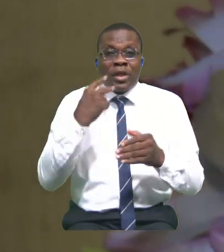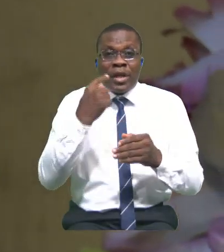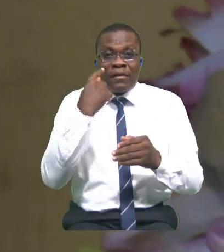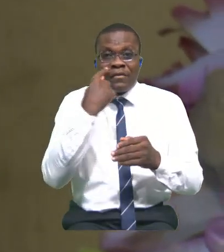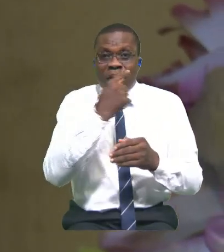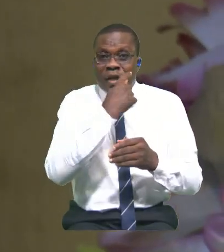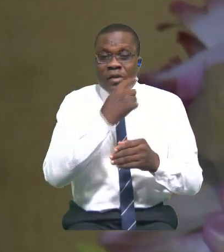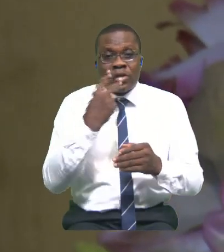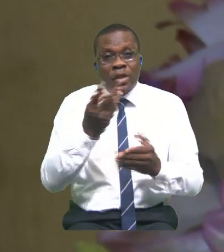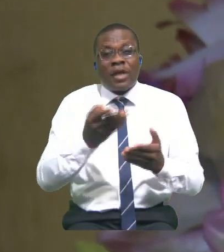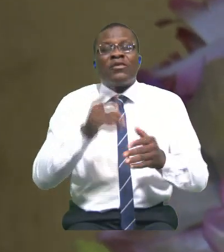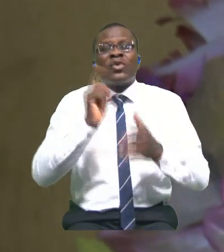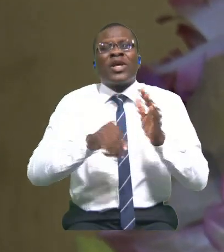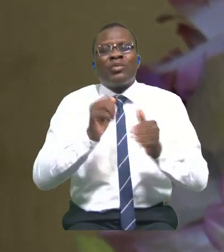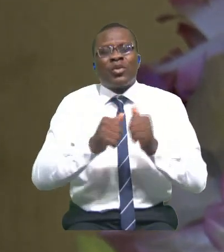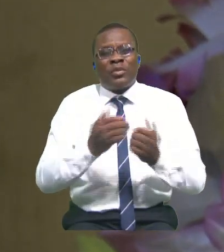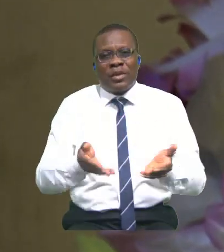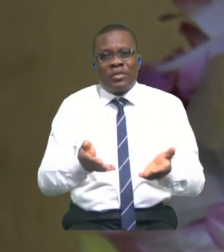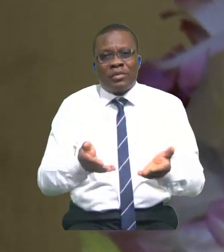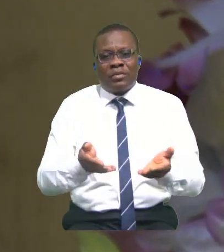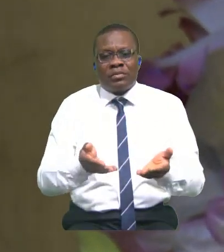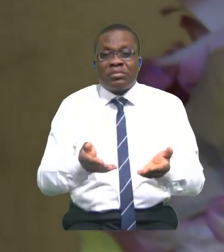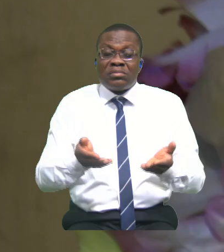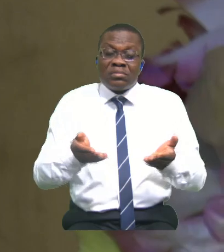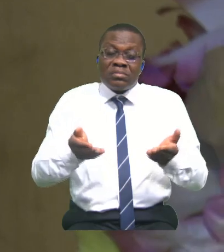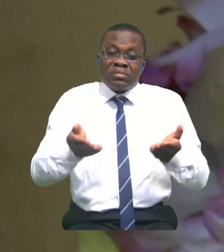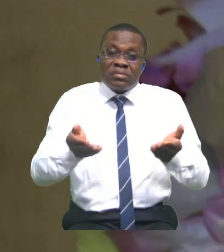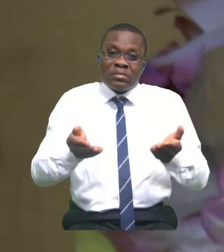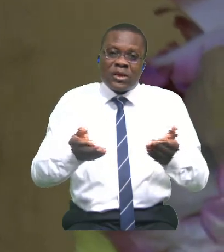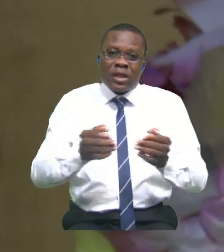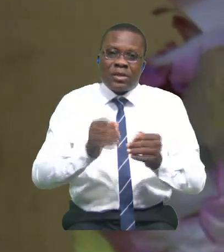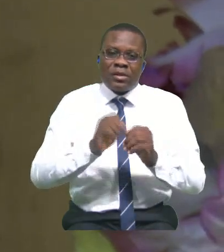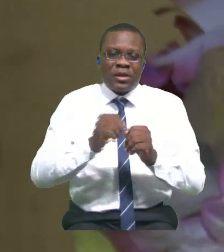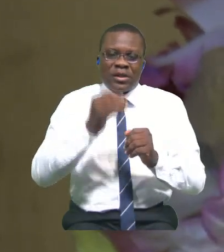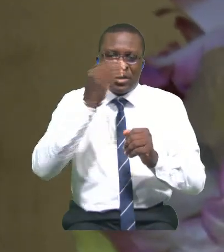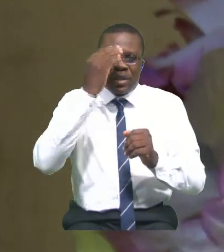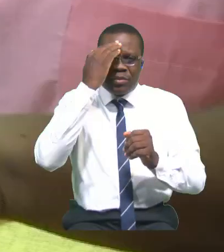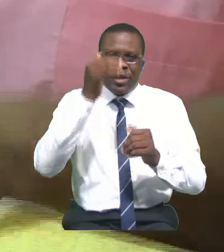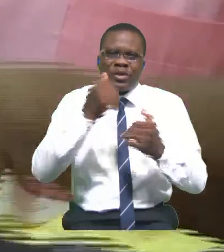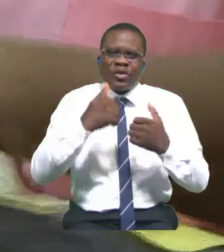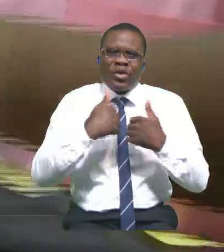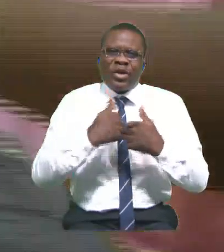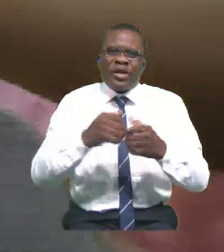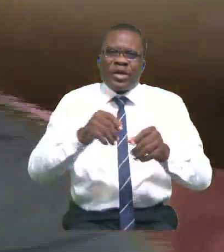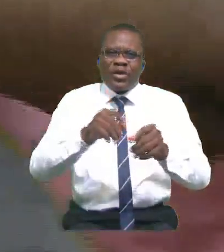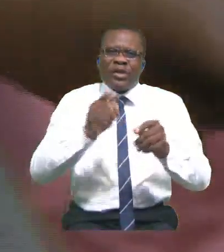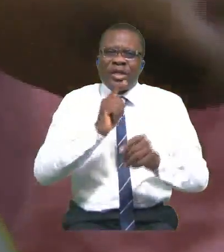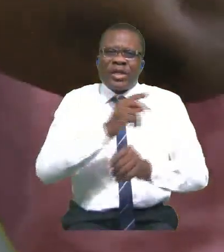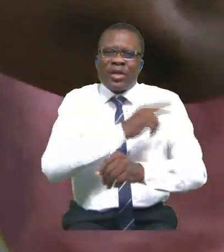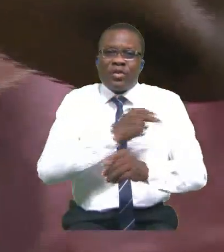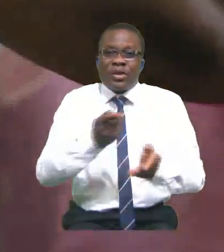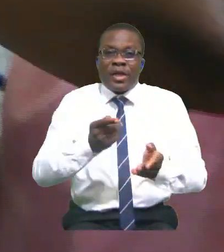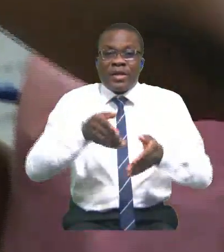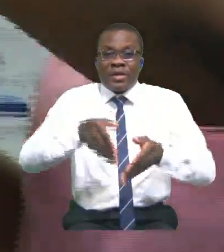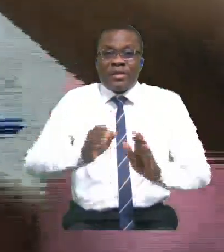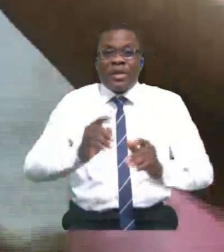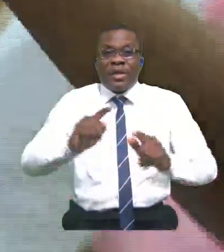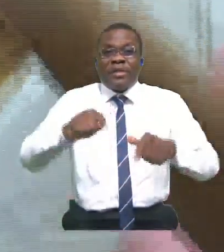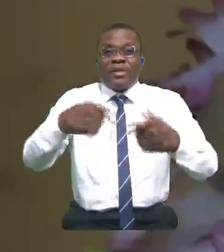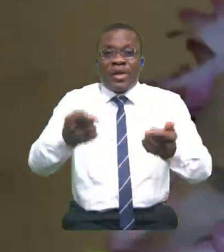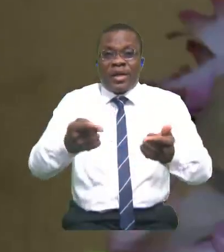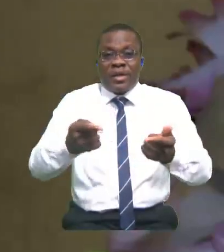qu so qu'estce a j'ai j'ai même pas s que j'étais dans les LEC de l'hôpital je m'étais laissé aller